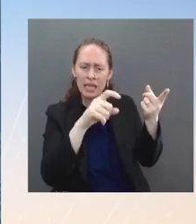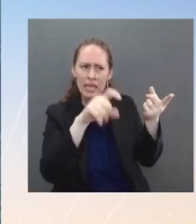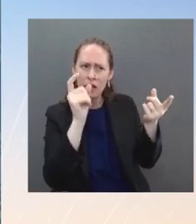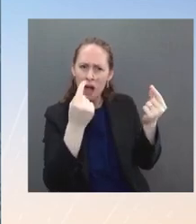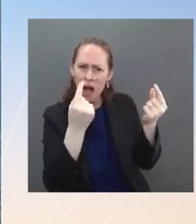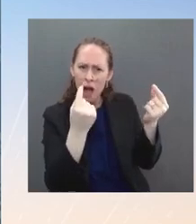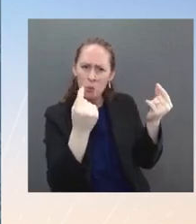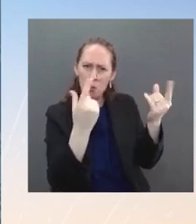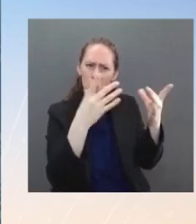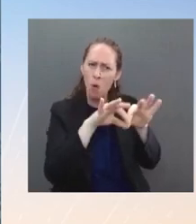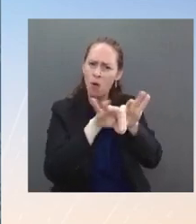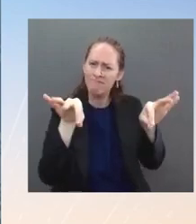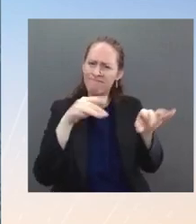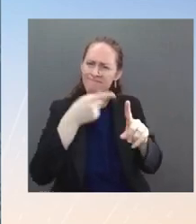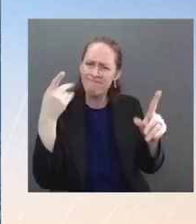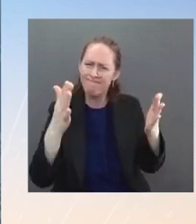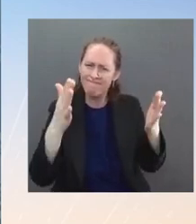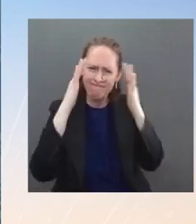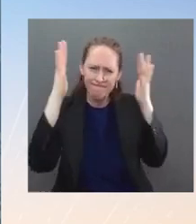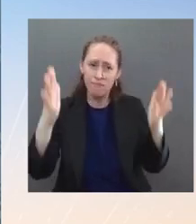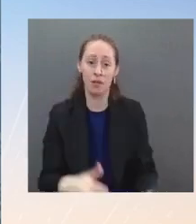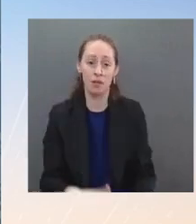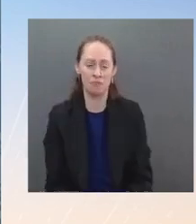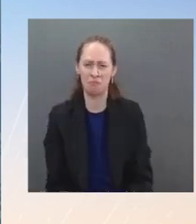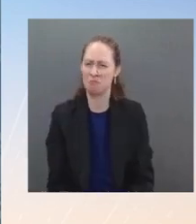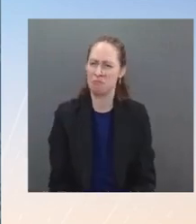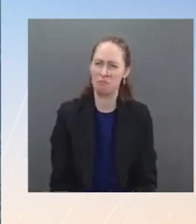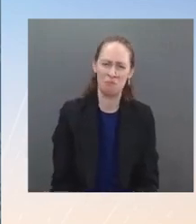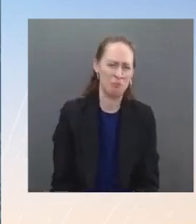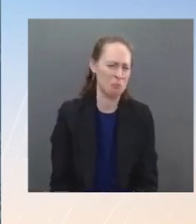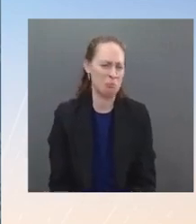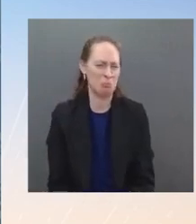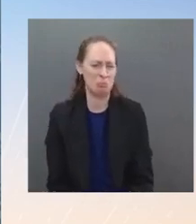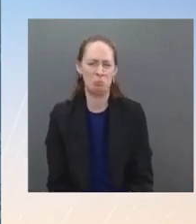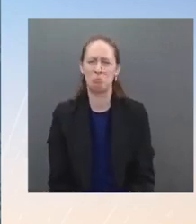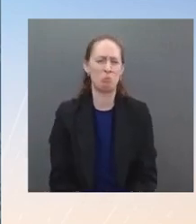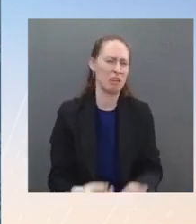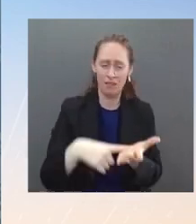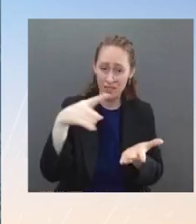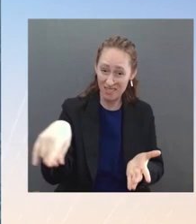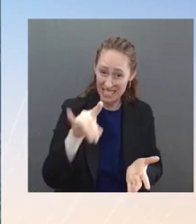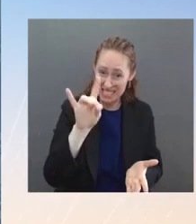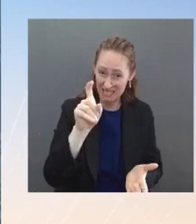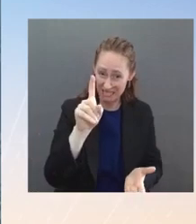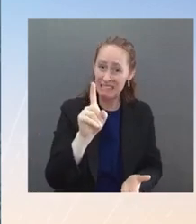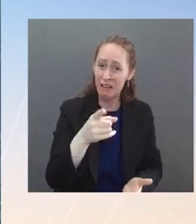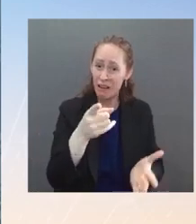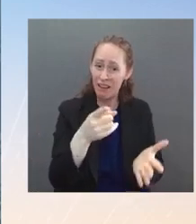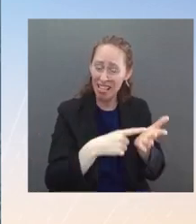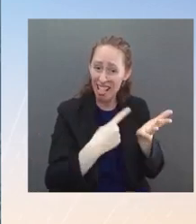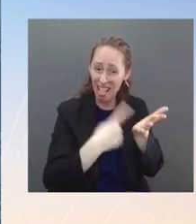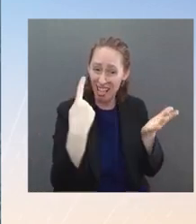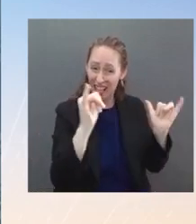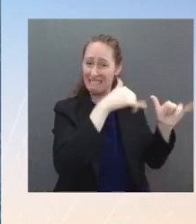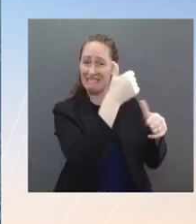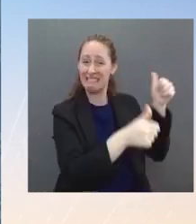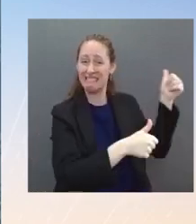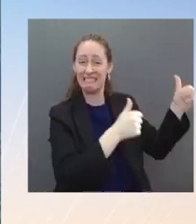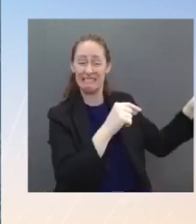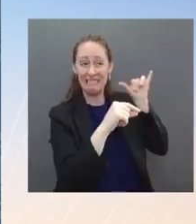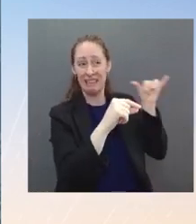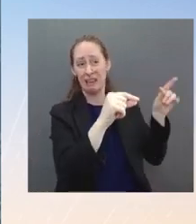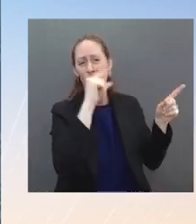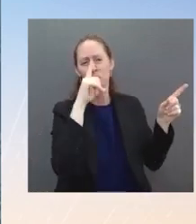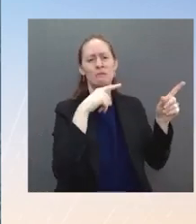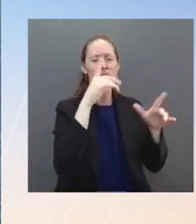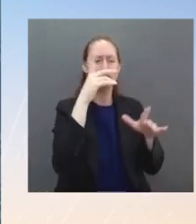của quân đội Nga tồi tệ như thế nào và nền kinh tế Nga đang bị tê liệt ra sao bởi các lệnh trừng phạt vì các cố vấn cấp cao của ông ấy